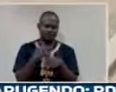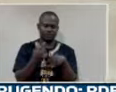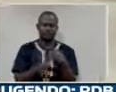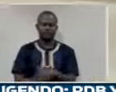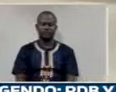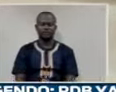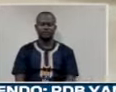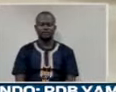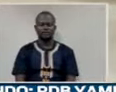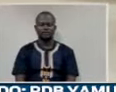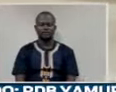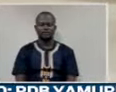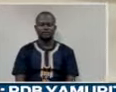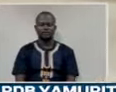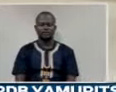rw'ubuhanzi.